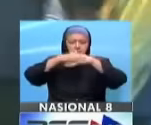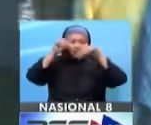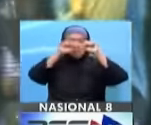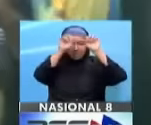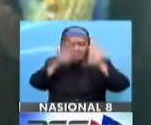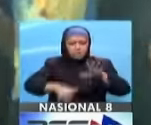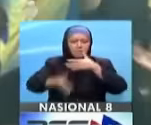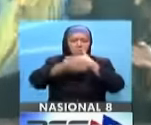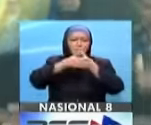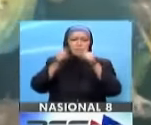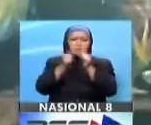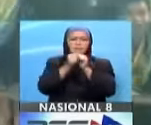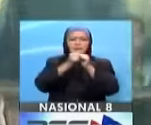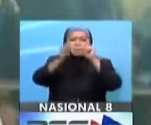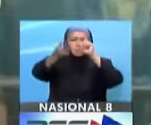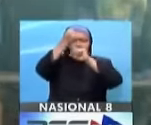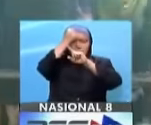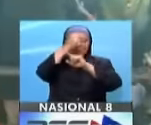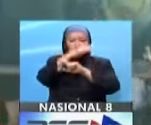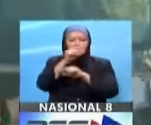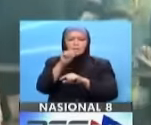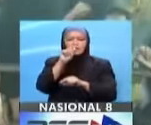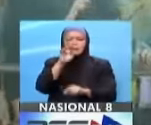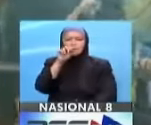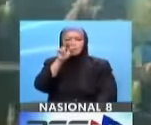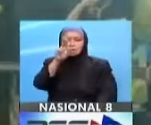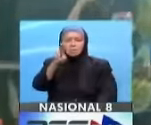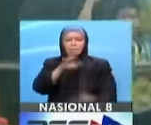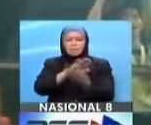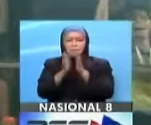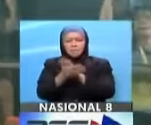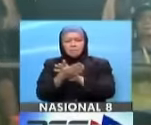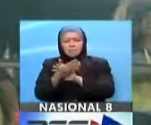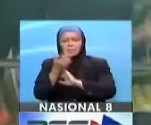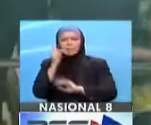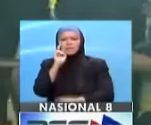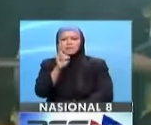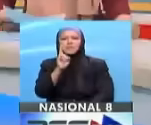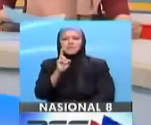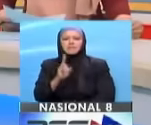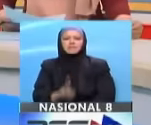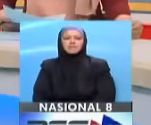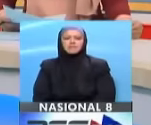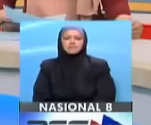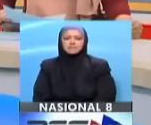RM30,000, sementara UiTM Arau RM20,000 selaku naib juara.